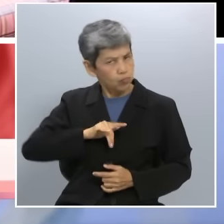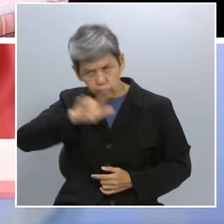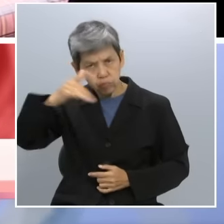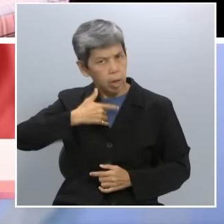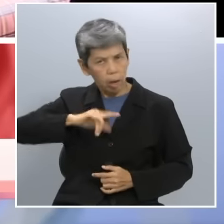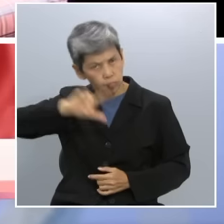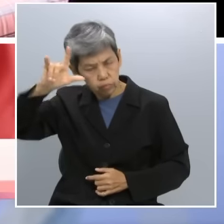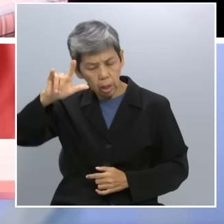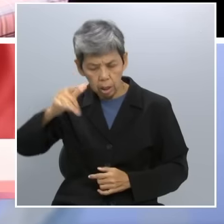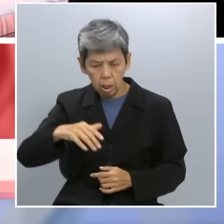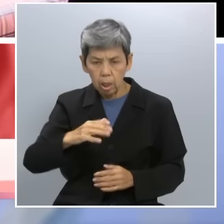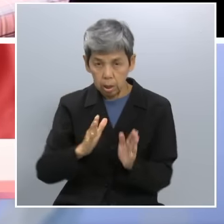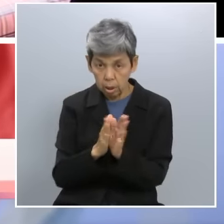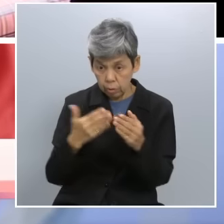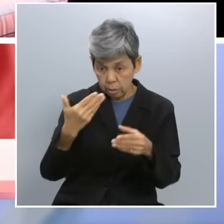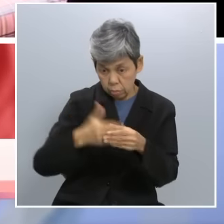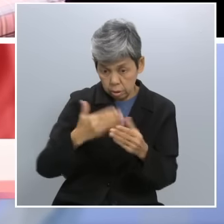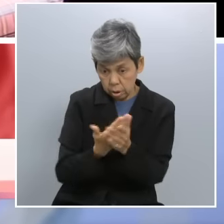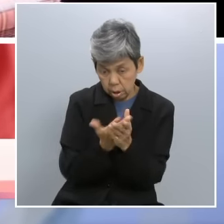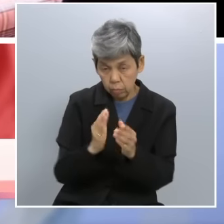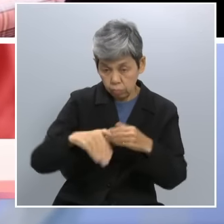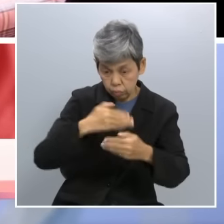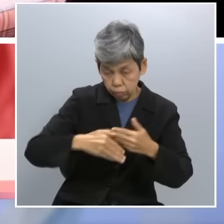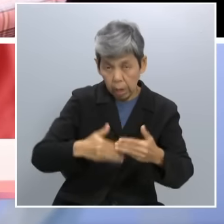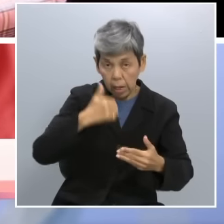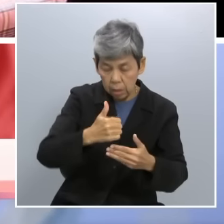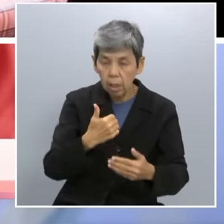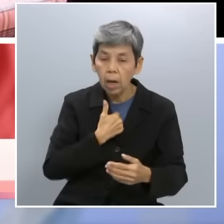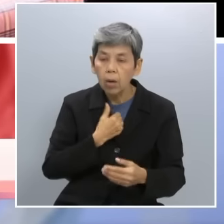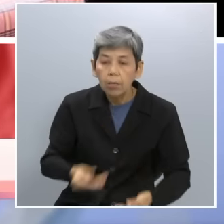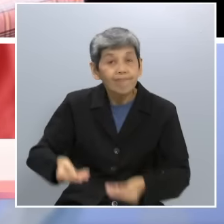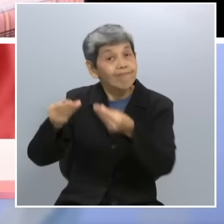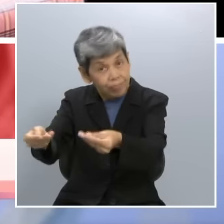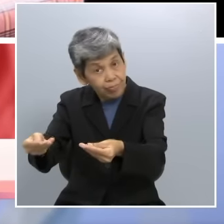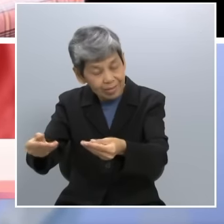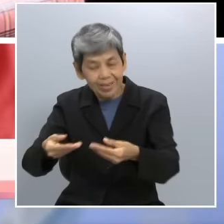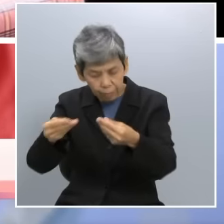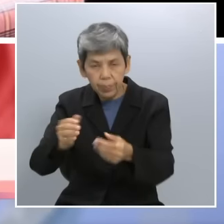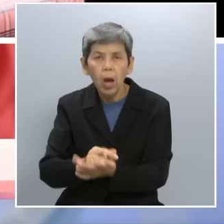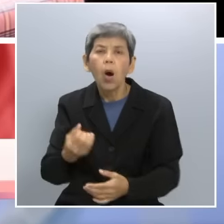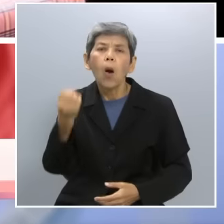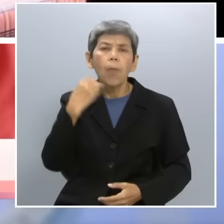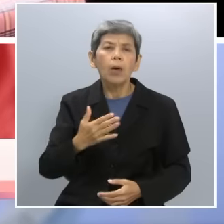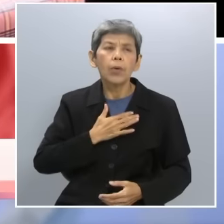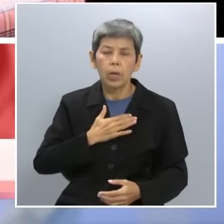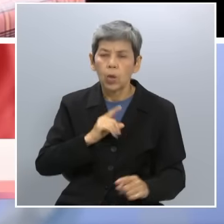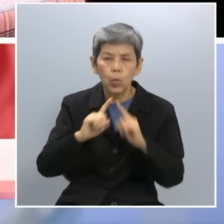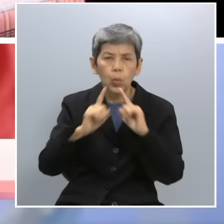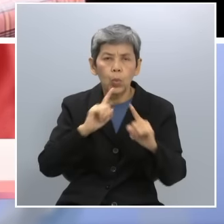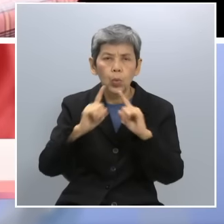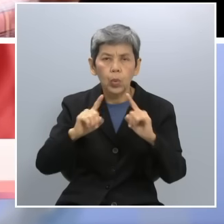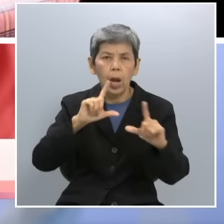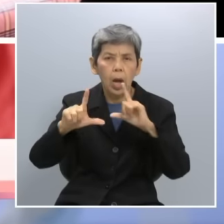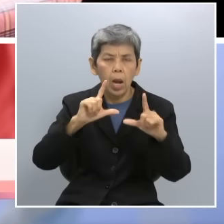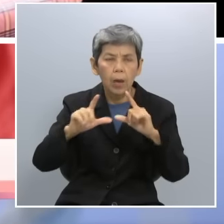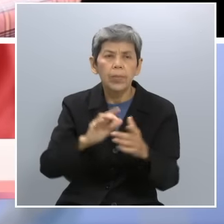แล้วอะไรอย่างเงี้ยเอากระเป๋าตังค์ด้วยนะห่อมาดีๆพอหนูส่ง LINEManไปปุ๊บแล้วเขาก็บอกให้หนูอ่ะแชร์ลิงก์ของ LINE Man